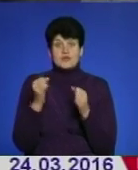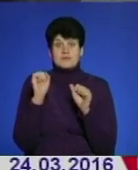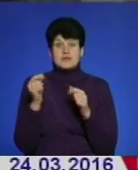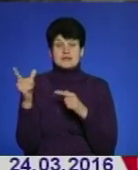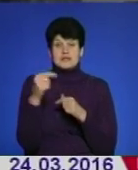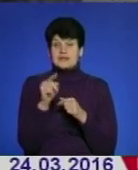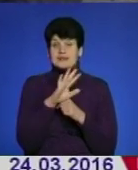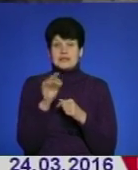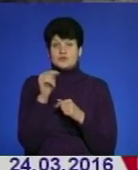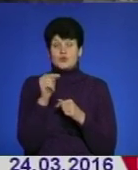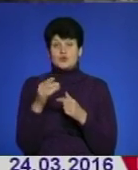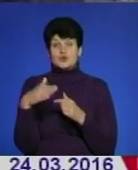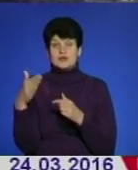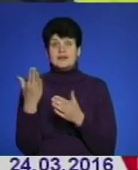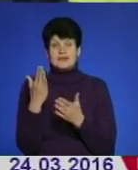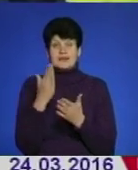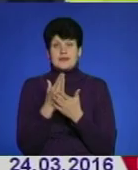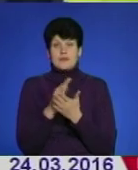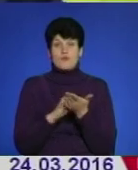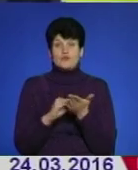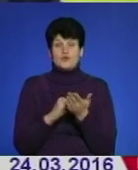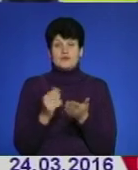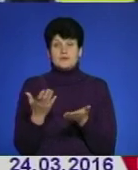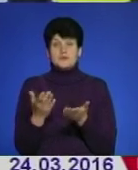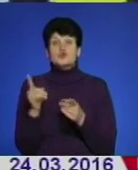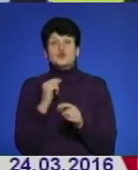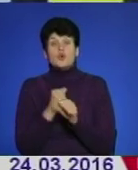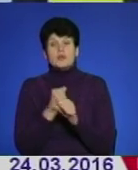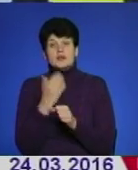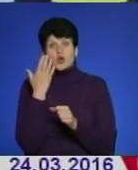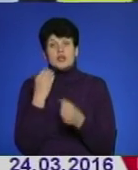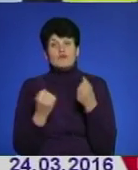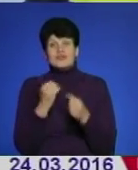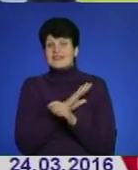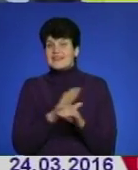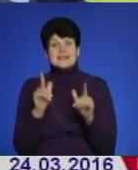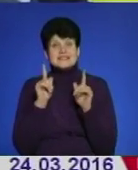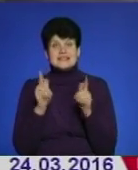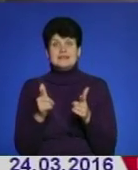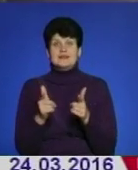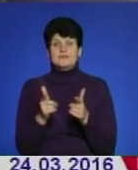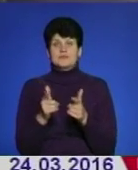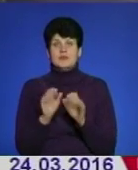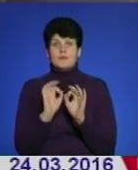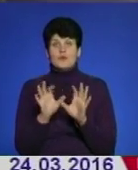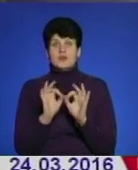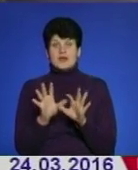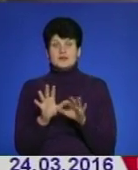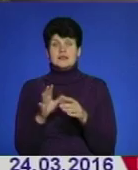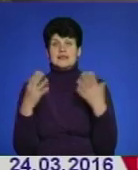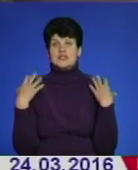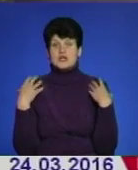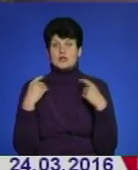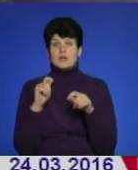заїхати не з тієї сторони, де розміщений повторювальний знак. Що робити, коли водій не згідний з діями поліцейських, пояснює сам